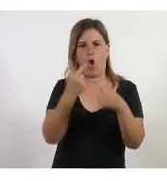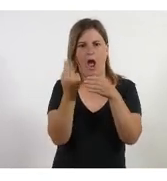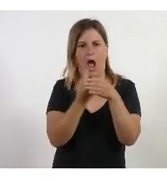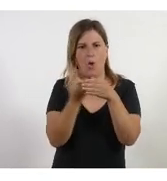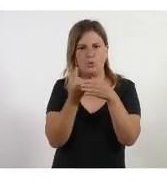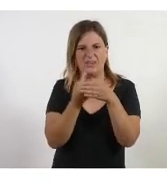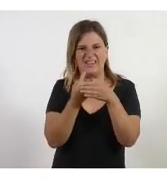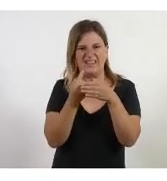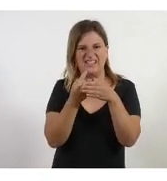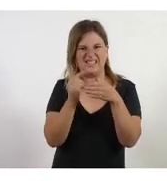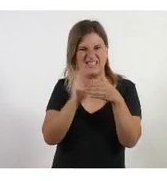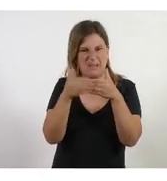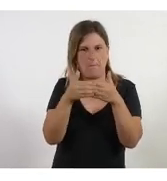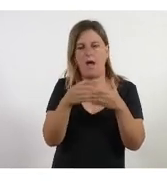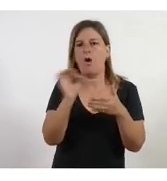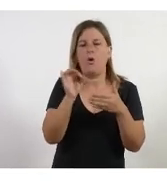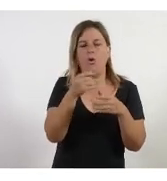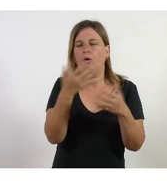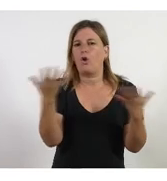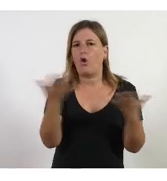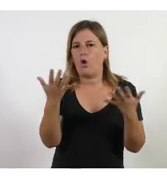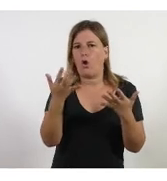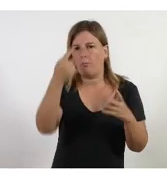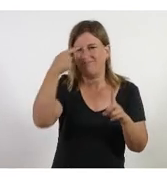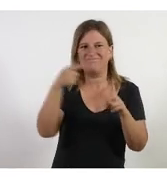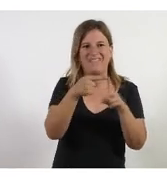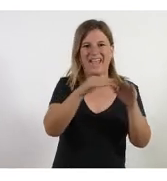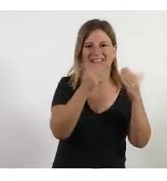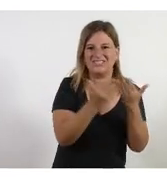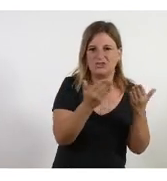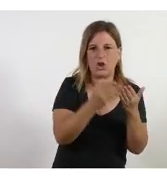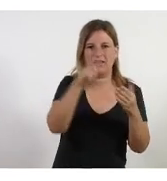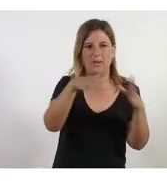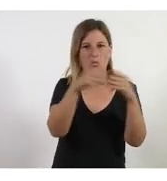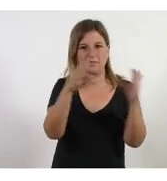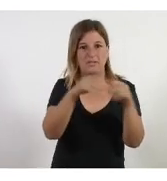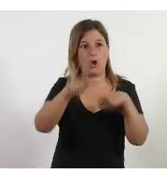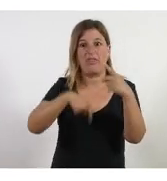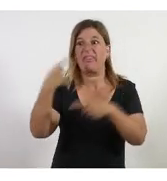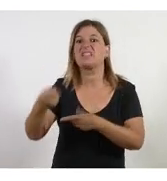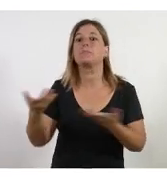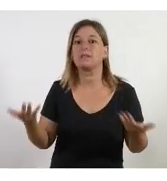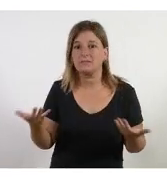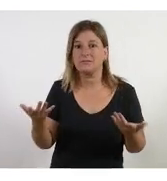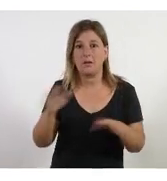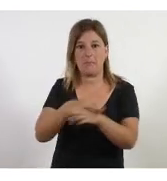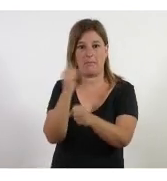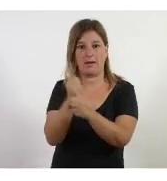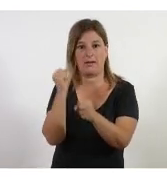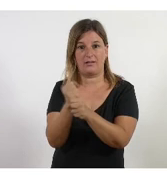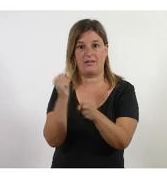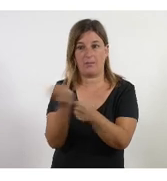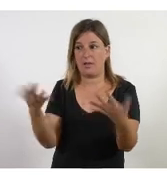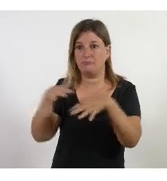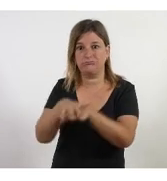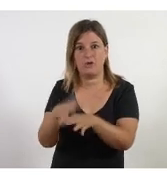amb aquestes persones, que els hi posem el focus molt a l'escola i potser també a la universitat, perquè aquestes persones també s'incorporen al lloc de treball i